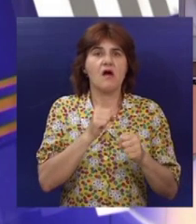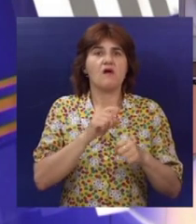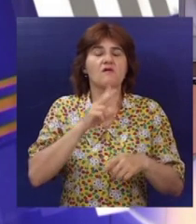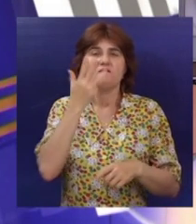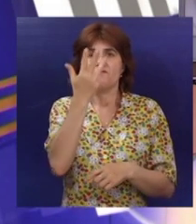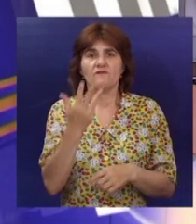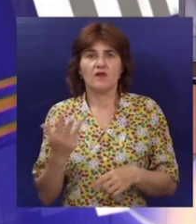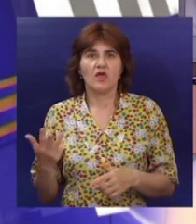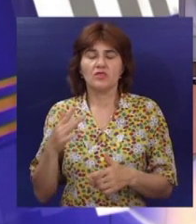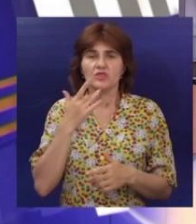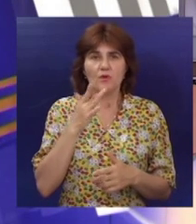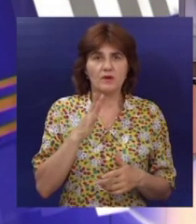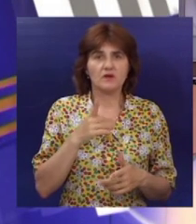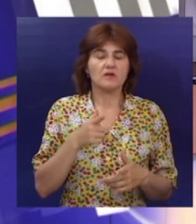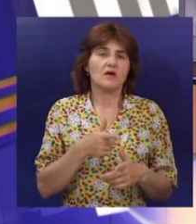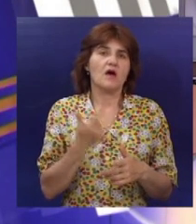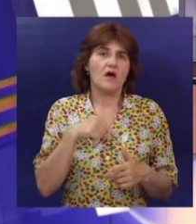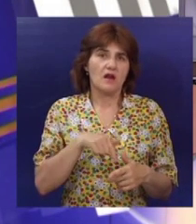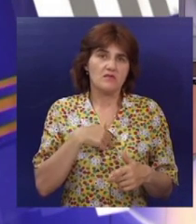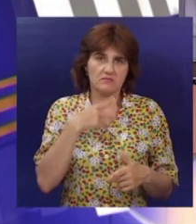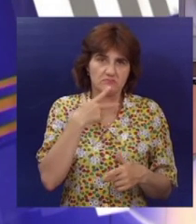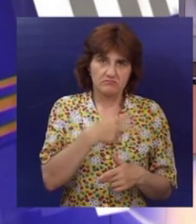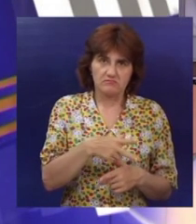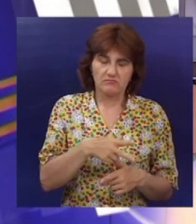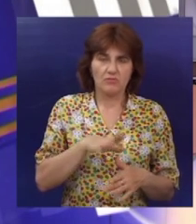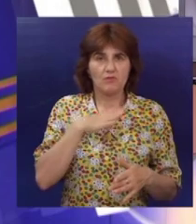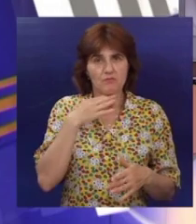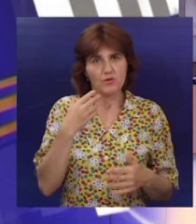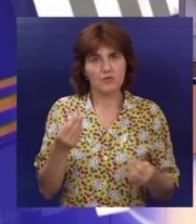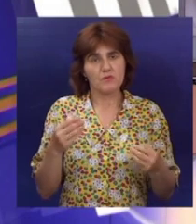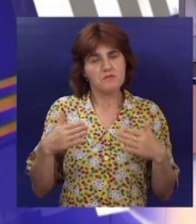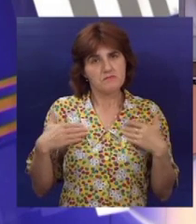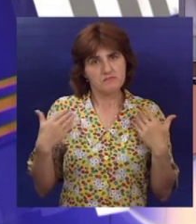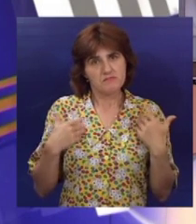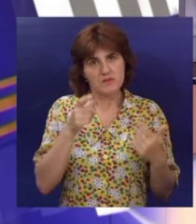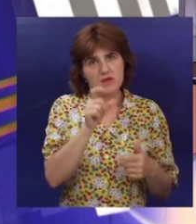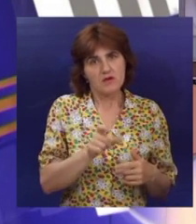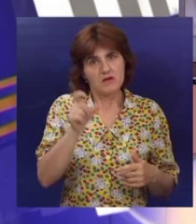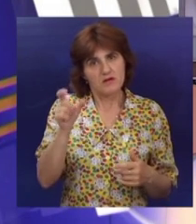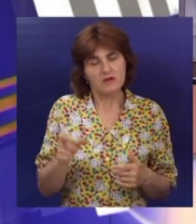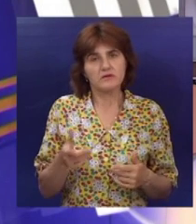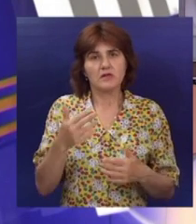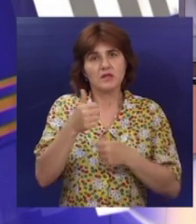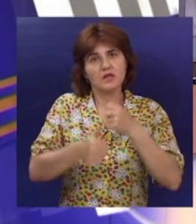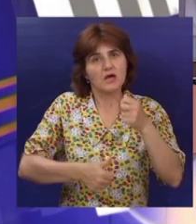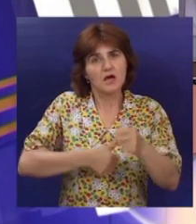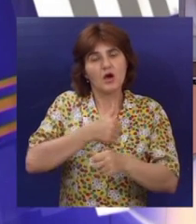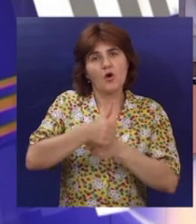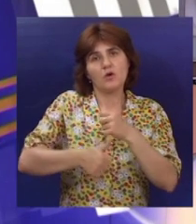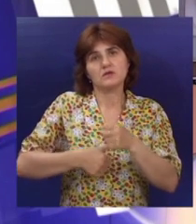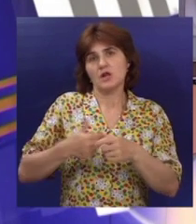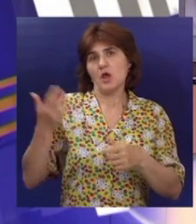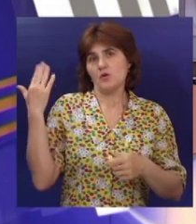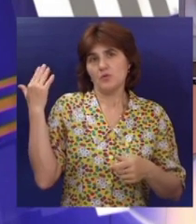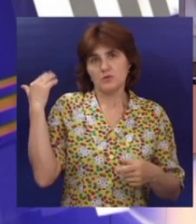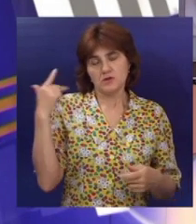dobri đaci srednjih škola, tako da je naš ulaz po pitanju kandidata veoma dobar i odatle i ne čudi činjenica da godinama